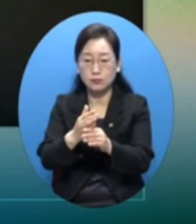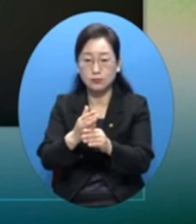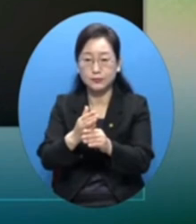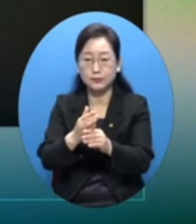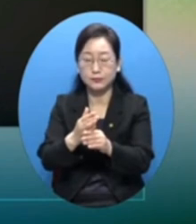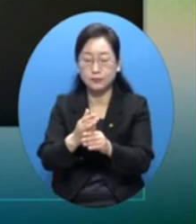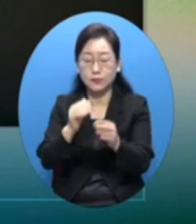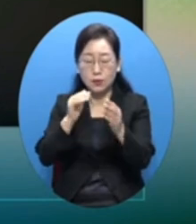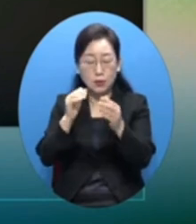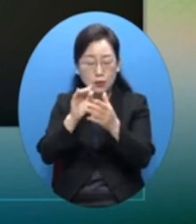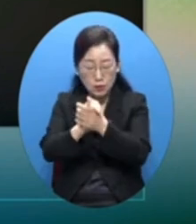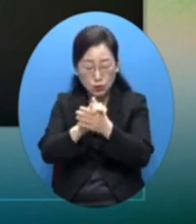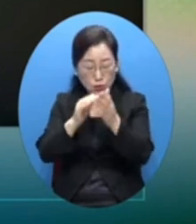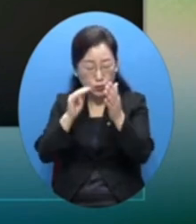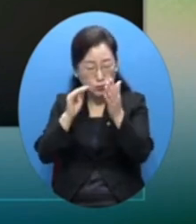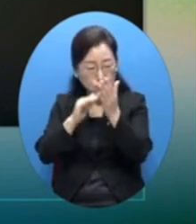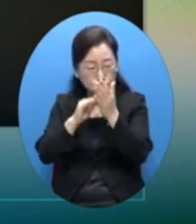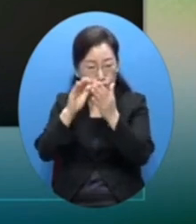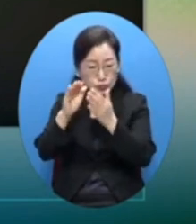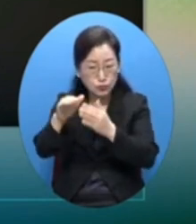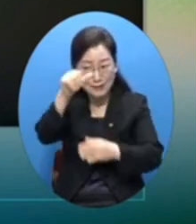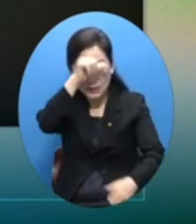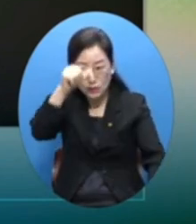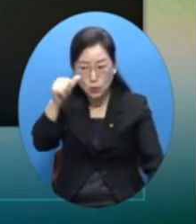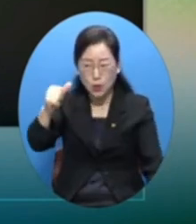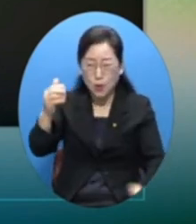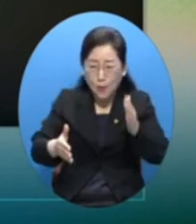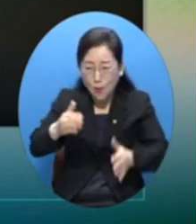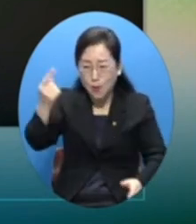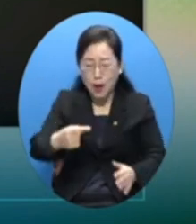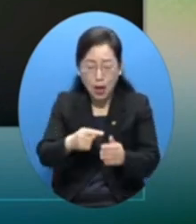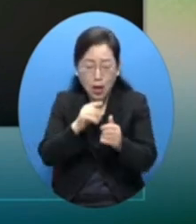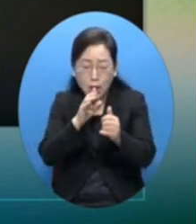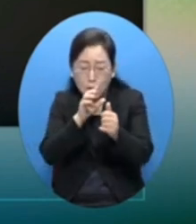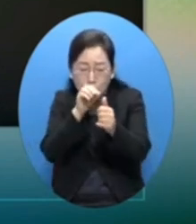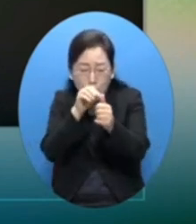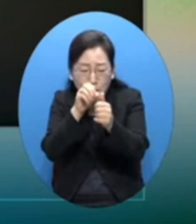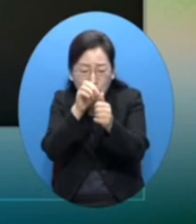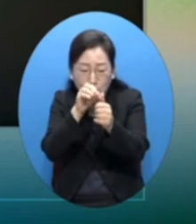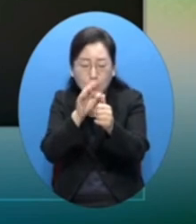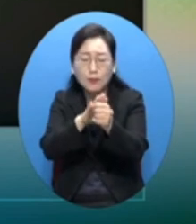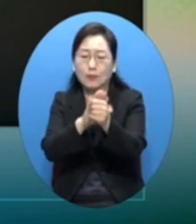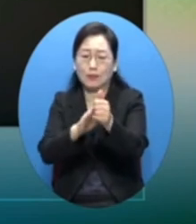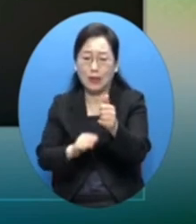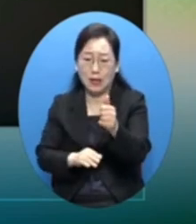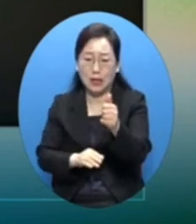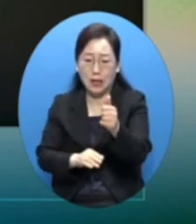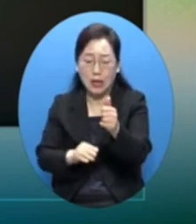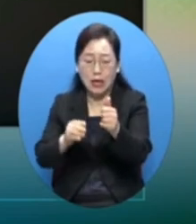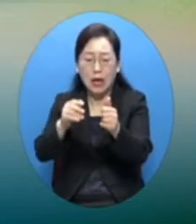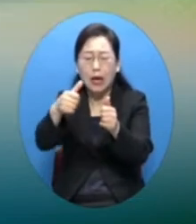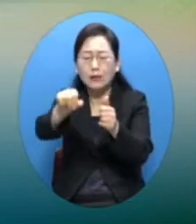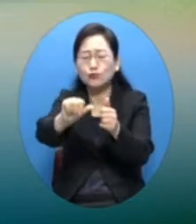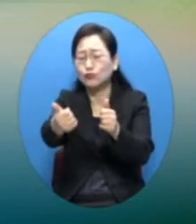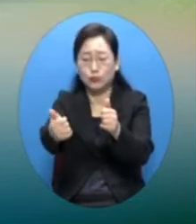기도가 끝날 쯤 장로님이 다시 달려와서 귀속말 합니다. 아들이 천국에 갔대요.